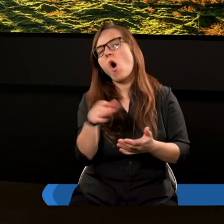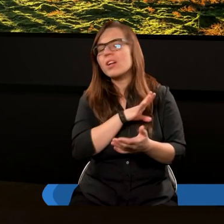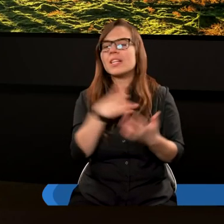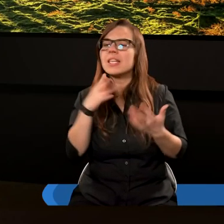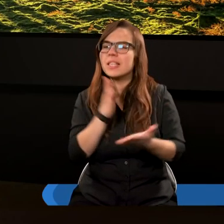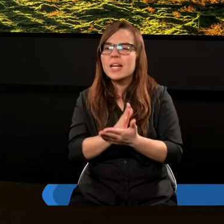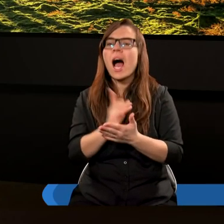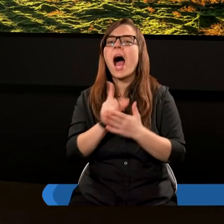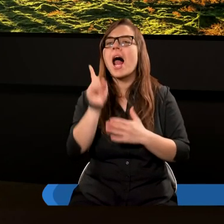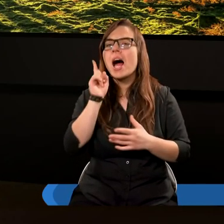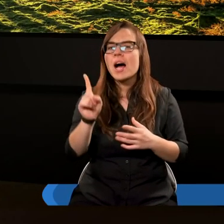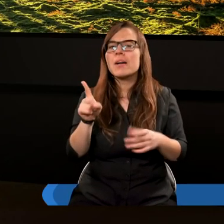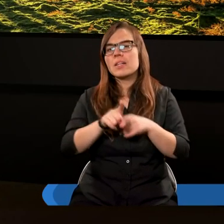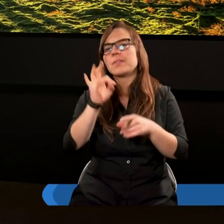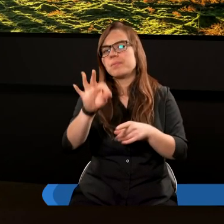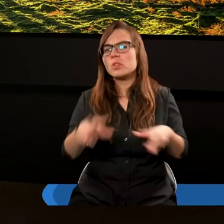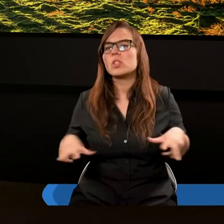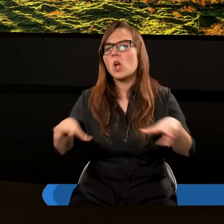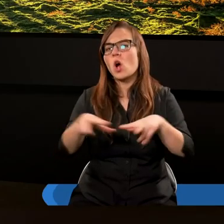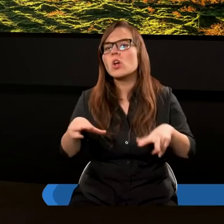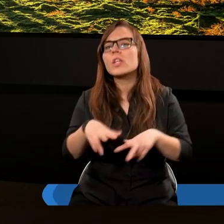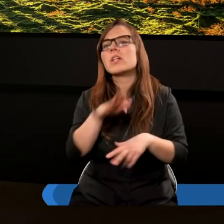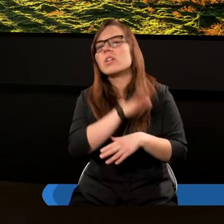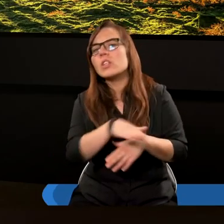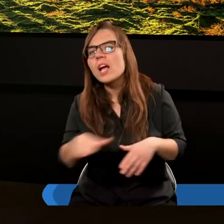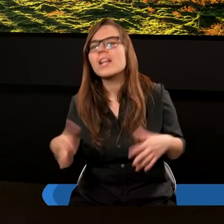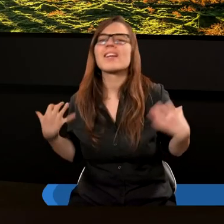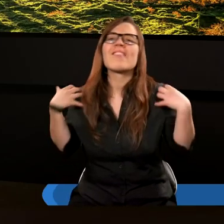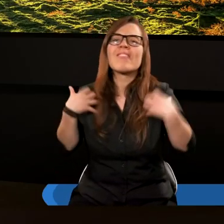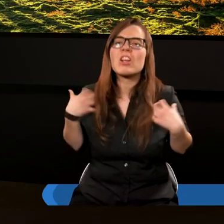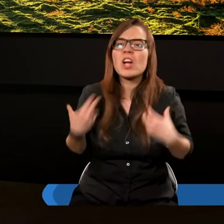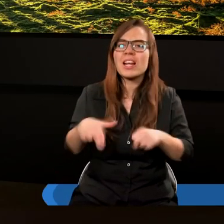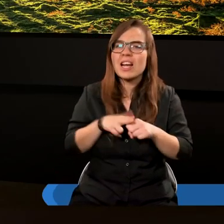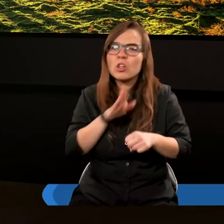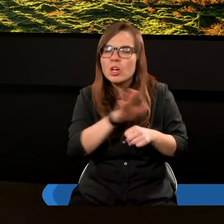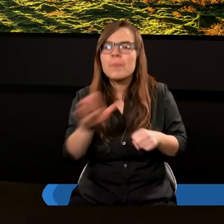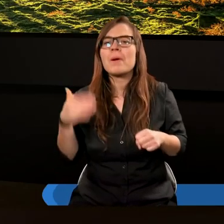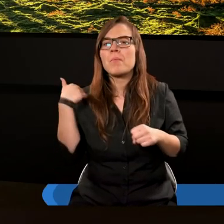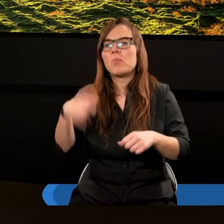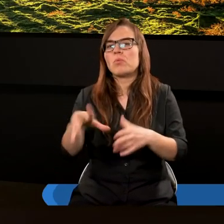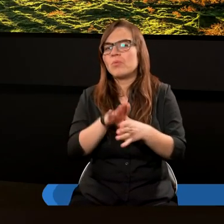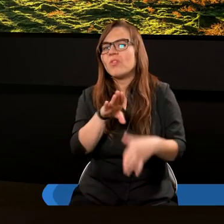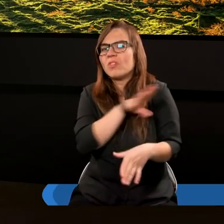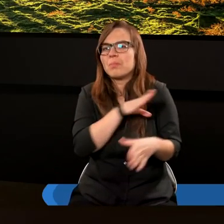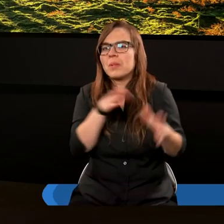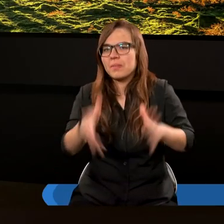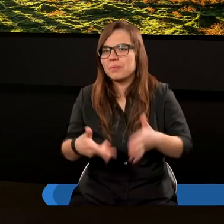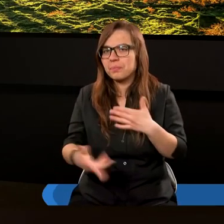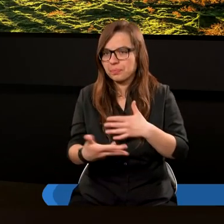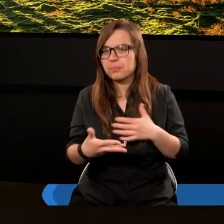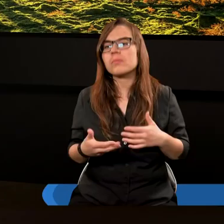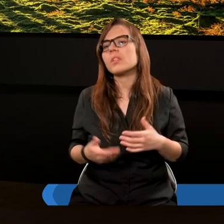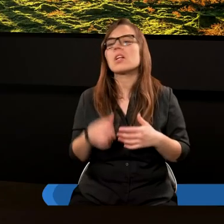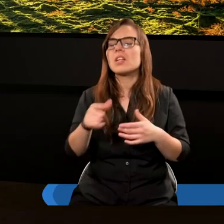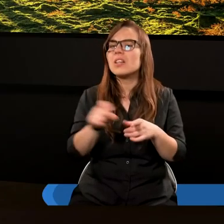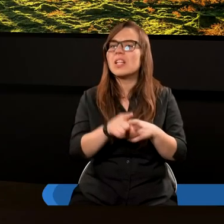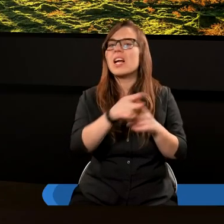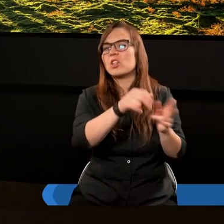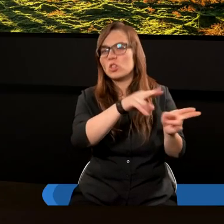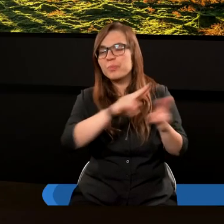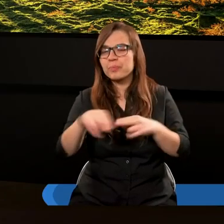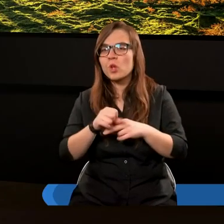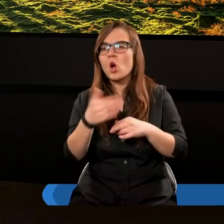jego rodzina, jego dzieci, nawet zwierzęta, które miał. Bóg nawet jak powiedział, aby Izraelci szli do ziemi